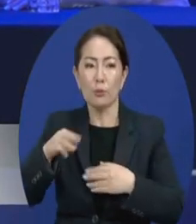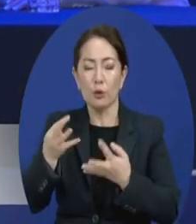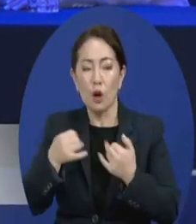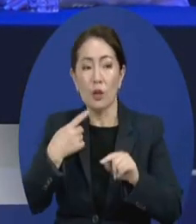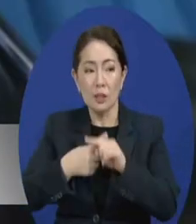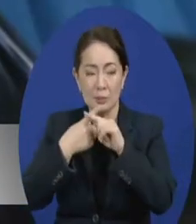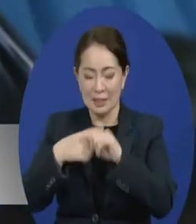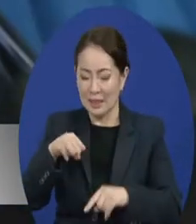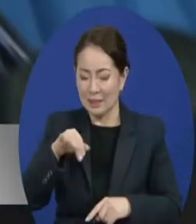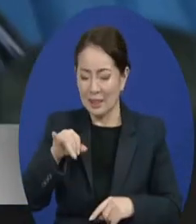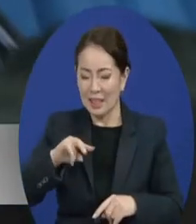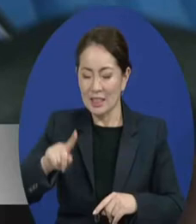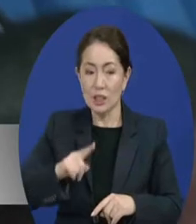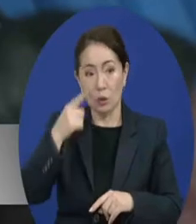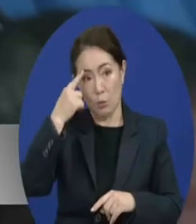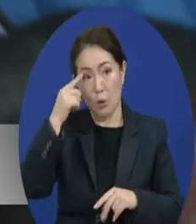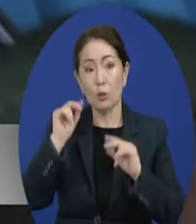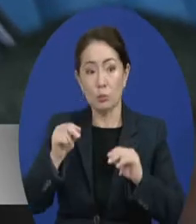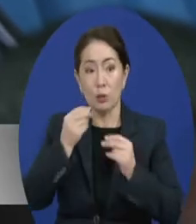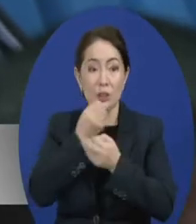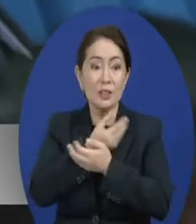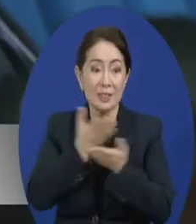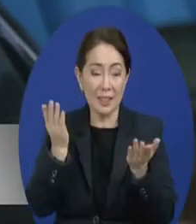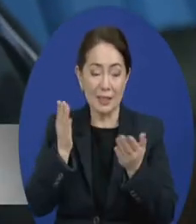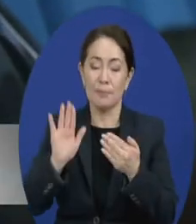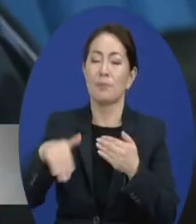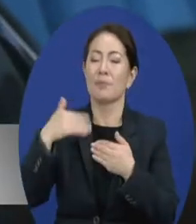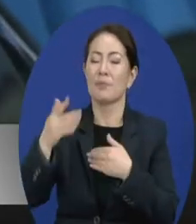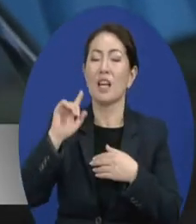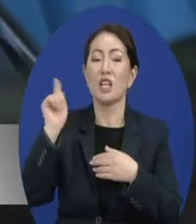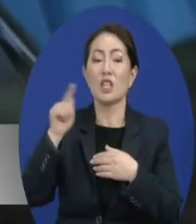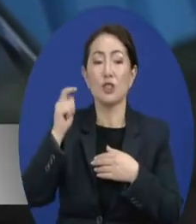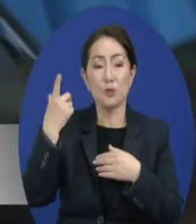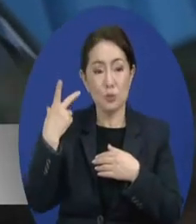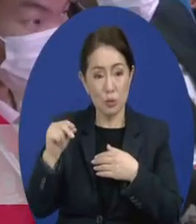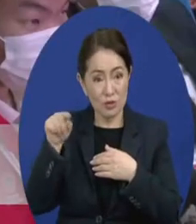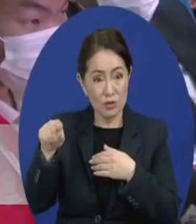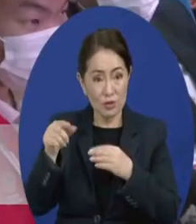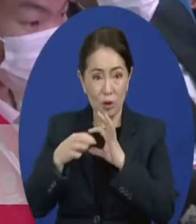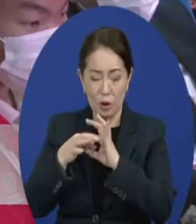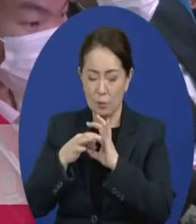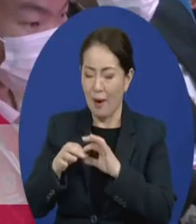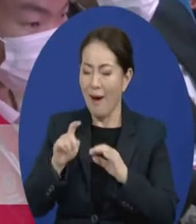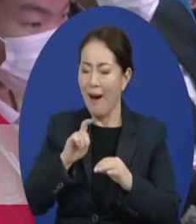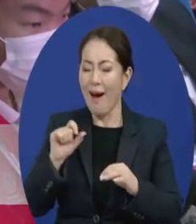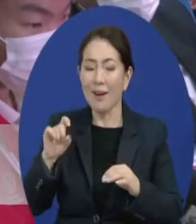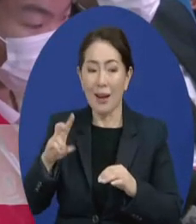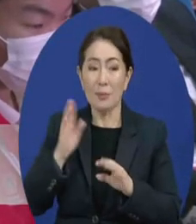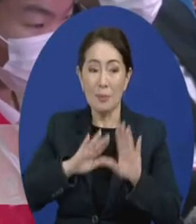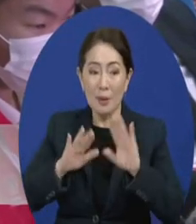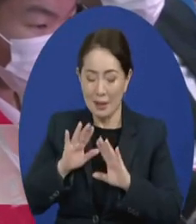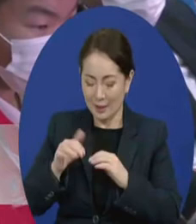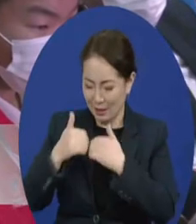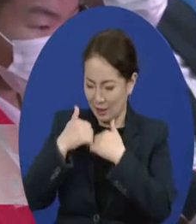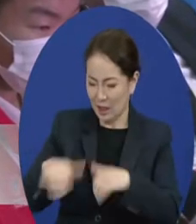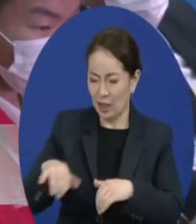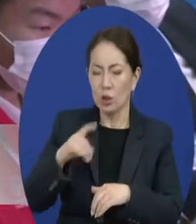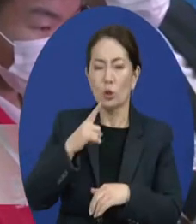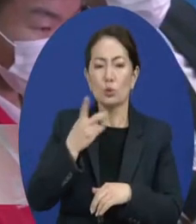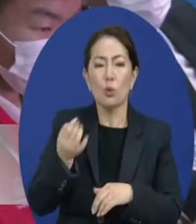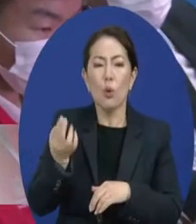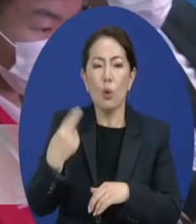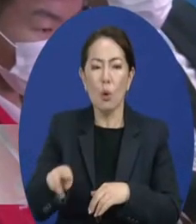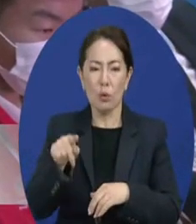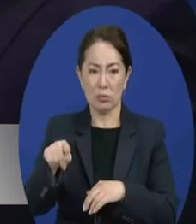транзит Монгол болохоо зарлалаа. Харин дараа нь эрчим хүчний хараат байдлаас гарах арга замыг тодорхойлж, зүүн хойд Азийн эрчим хүчний супер